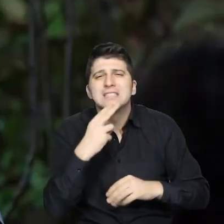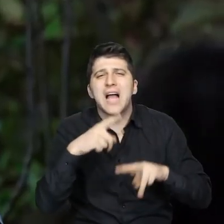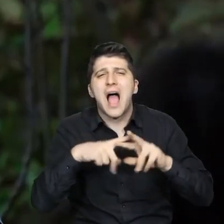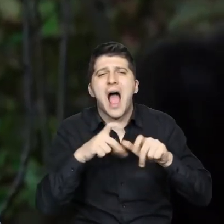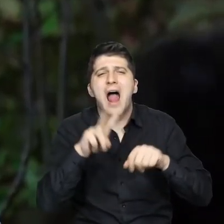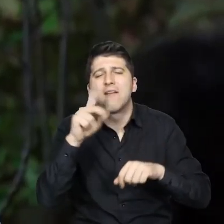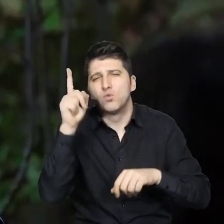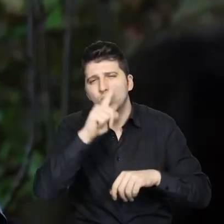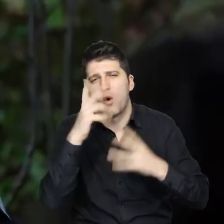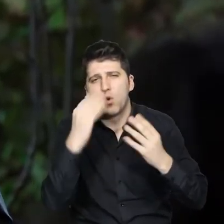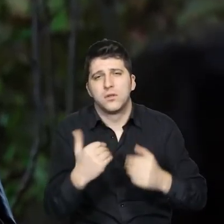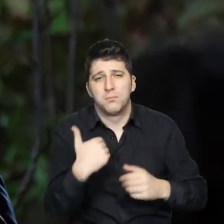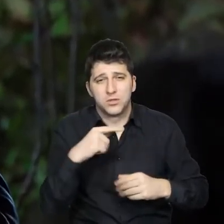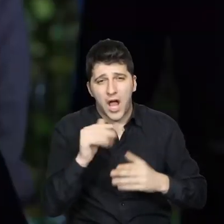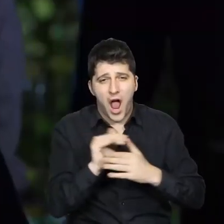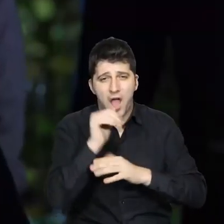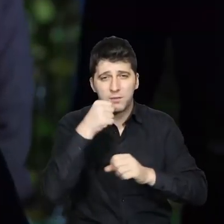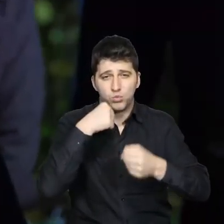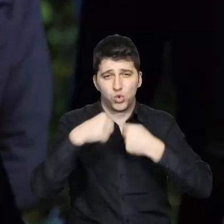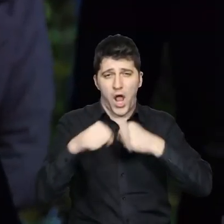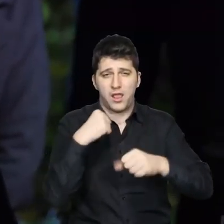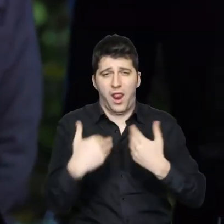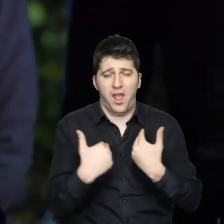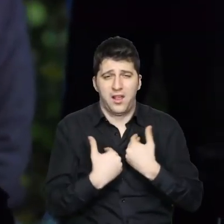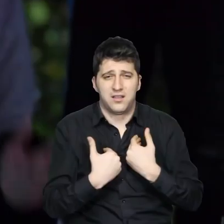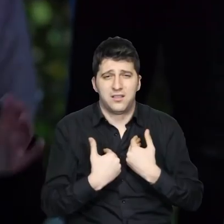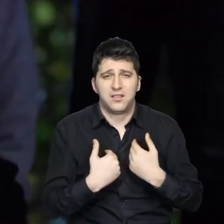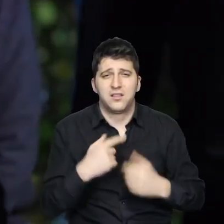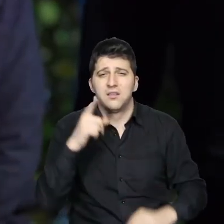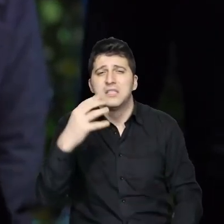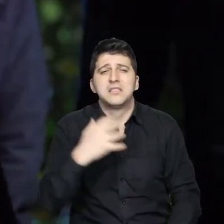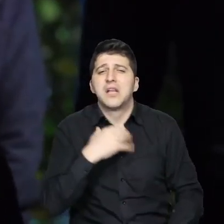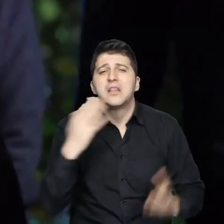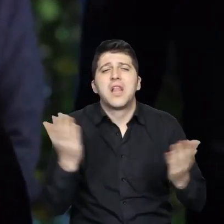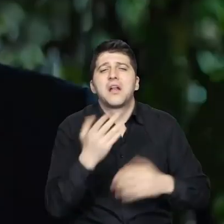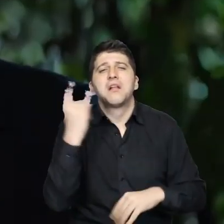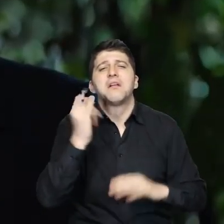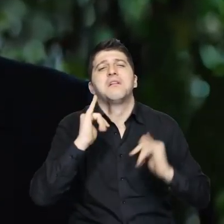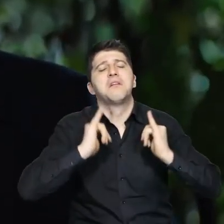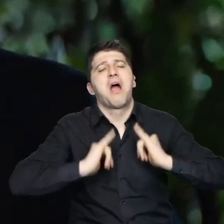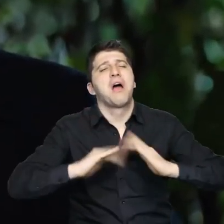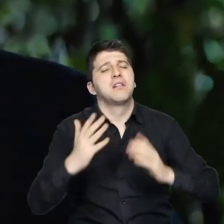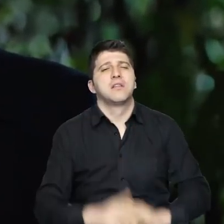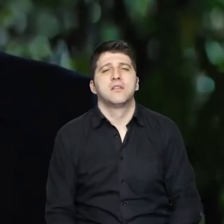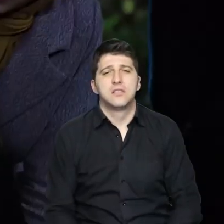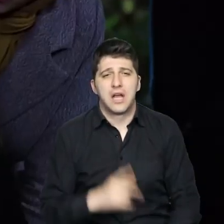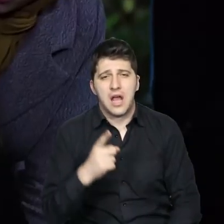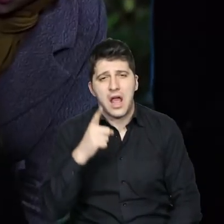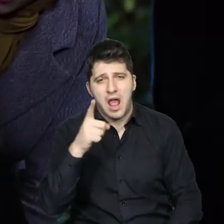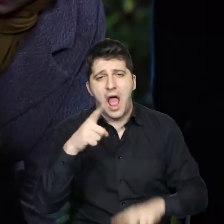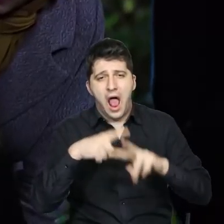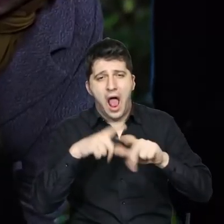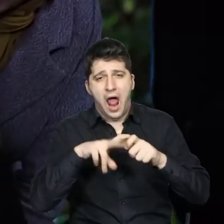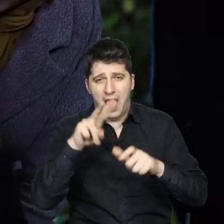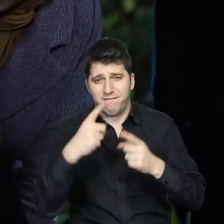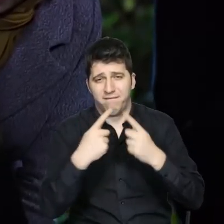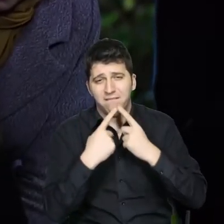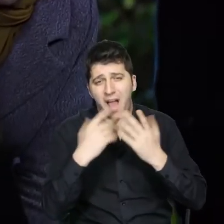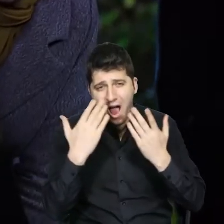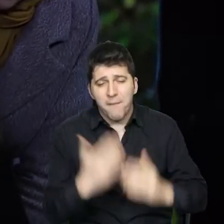geldi. Biz burada hayat mücadelesi veriyoruz. Kim bilir kendi nerelerde keyif çatıyordur. Sen alev alev deyip duruyorsun abla